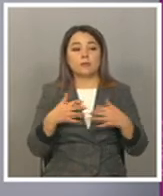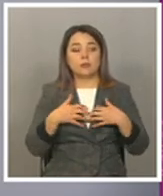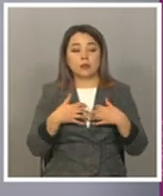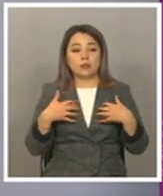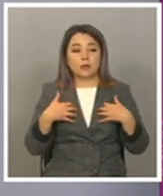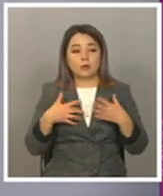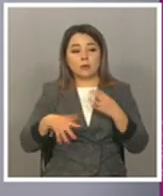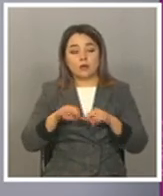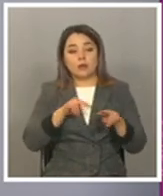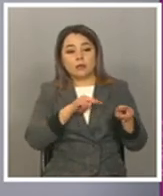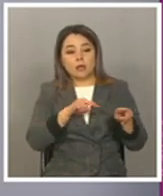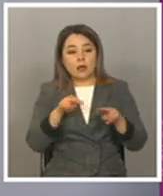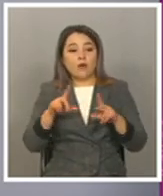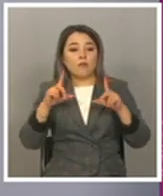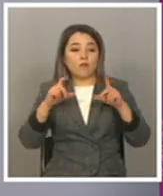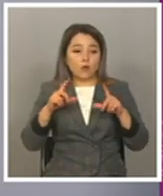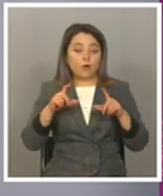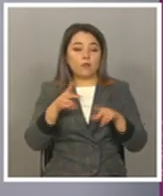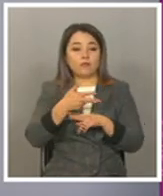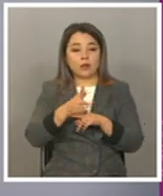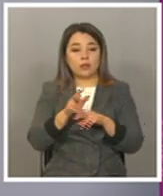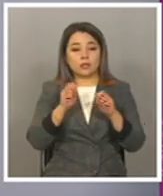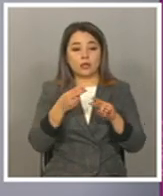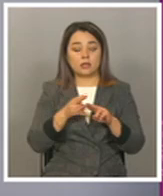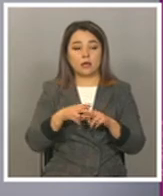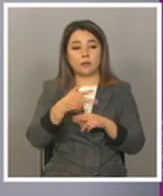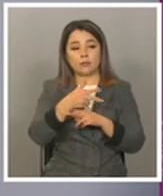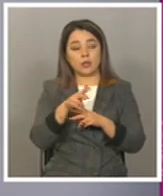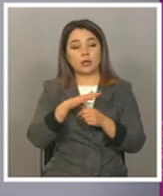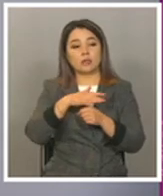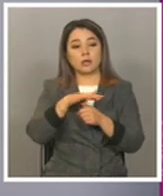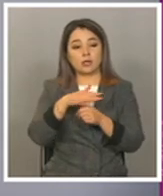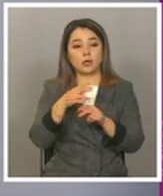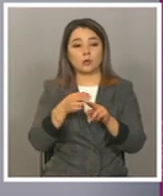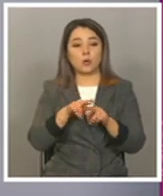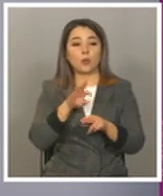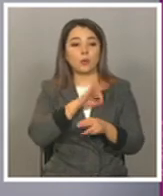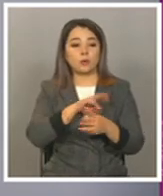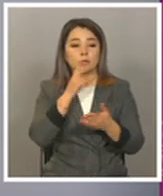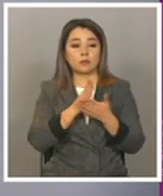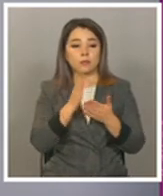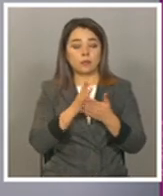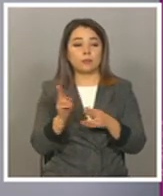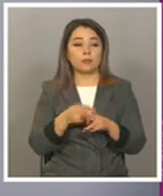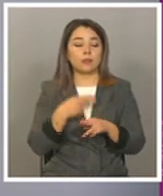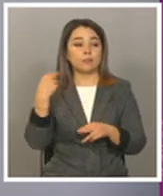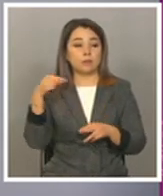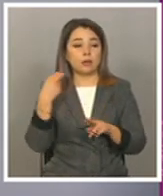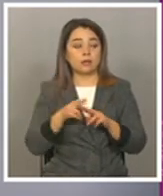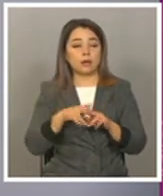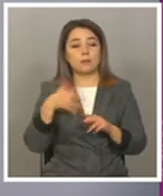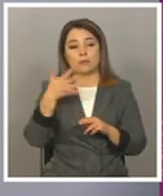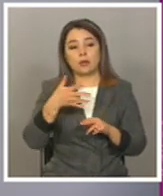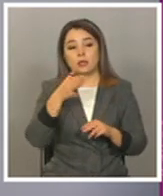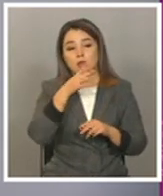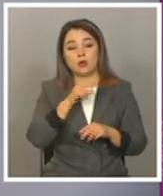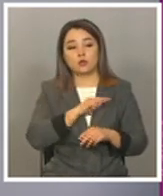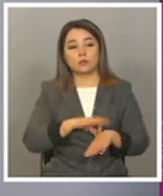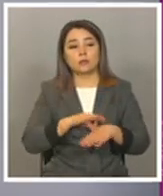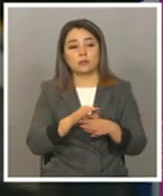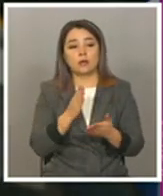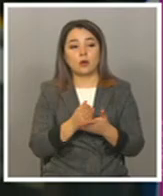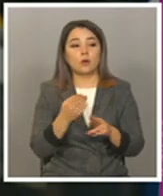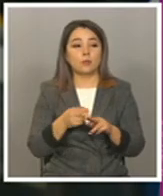үшін арнайы фото, видеоға түсіре алатын тікұшақты қолданысқа енгіздік. Ол үзіліссіз 5 сағат бойы жұмыс жасай алады. Және